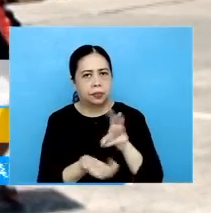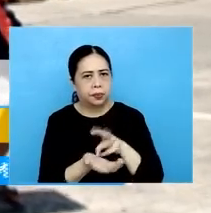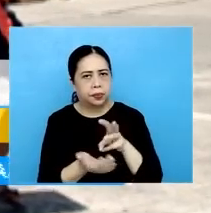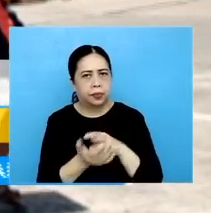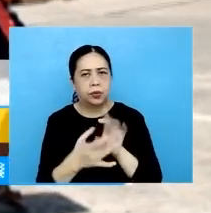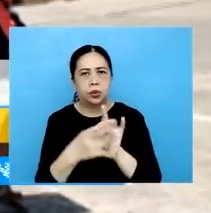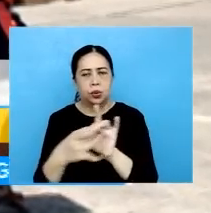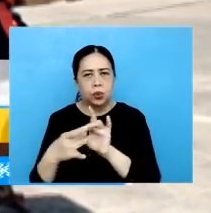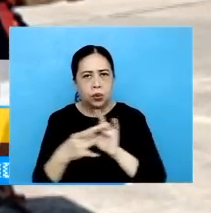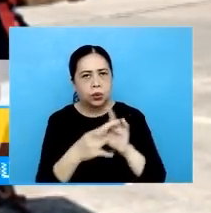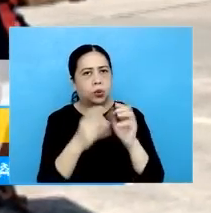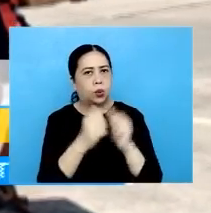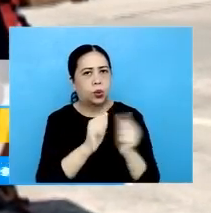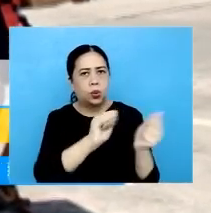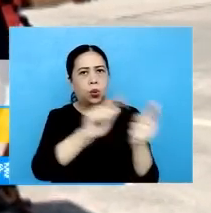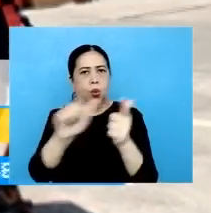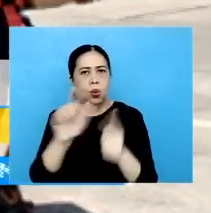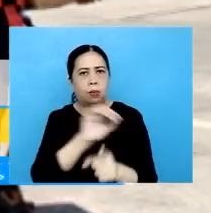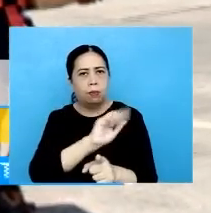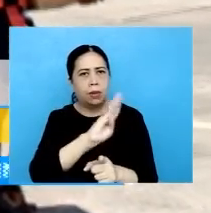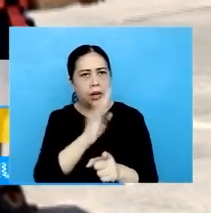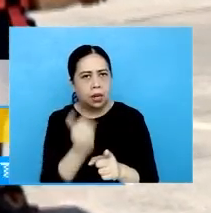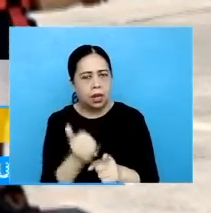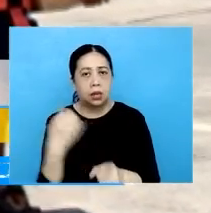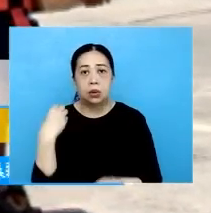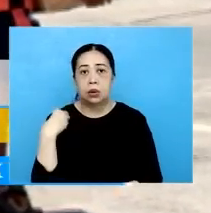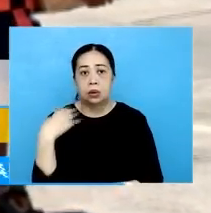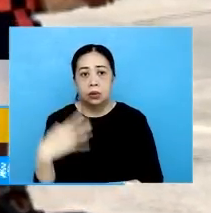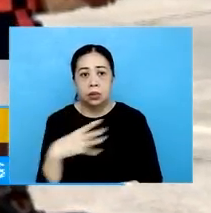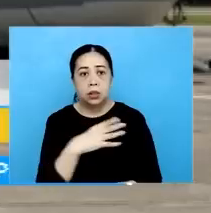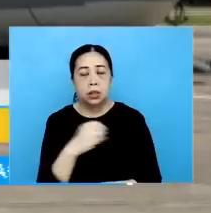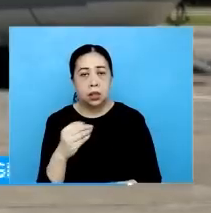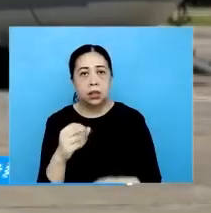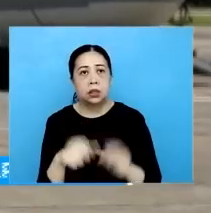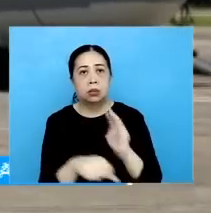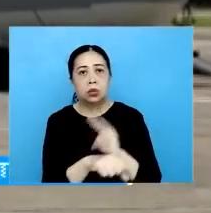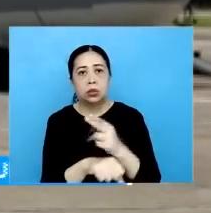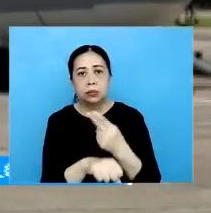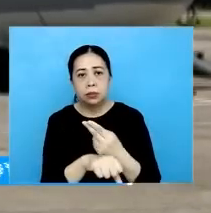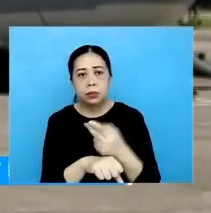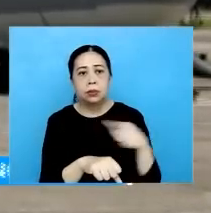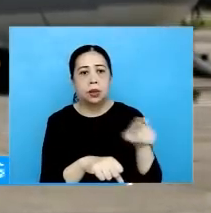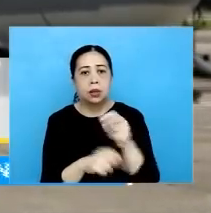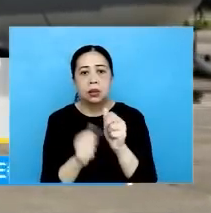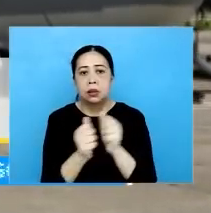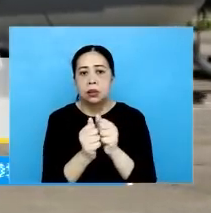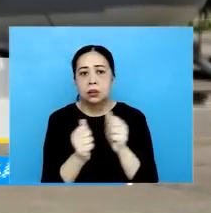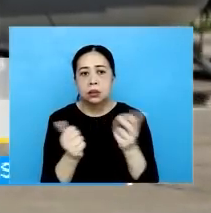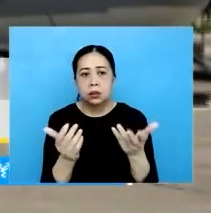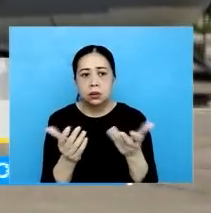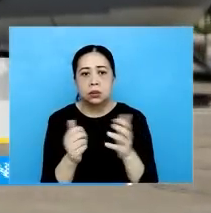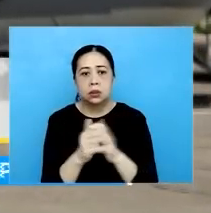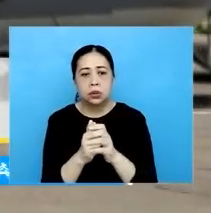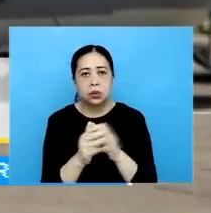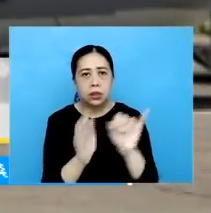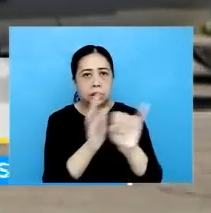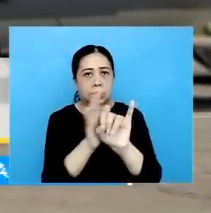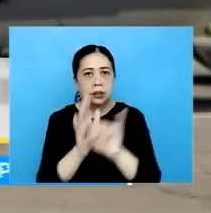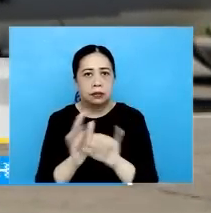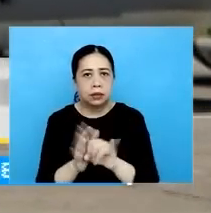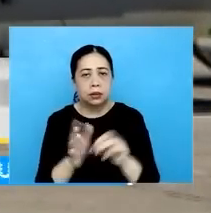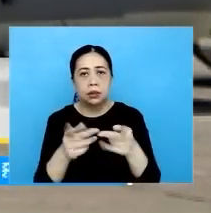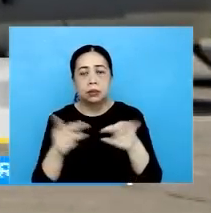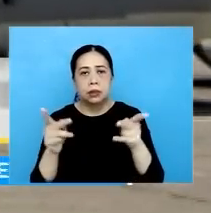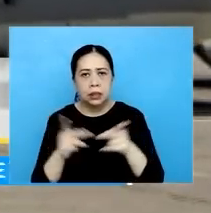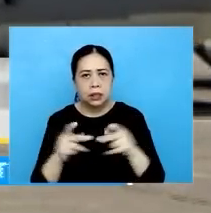coordination with all the barangay officials and the municipalities po, especially yung in-identify nating